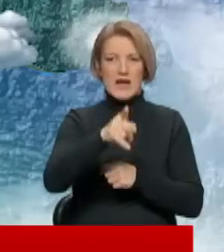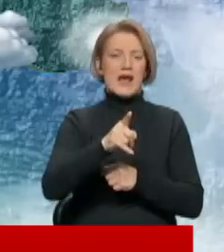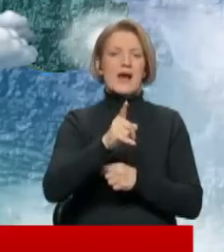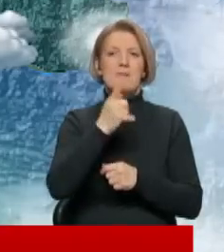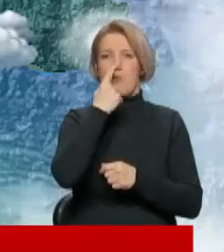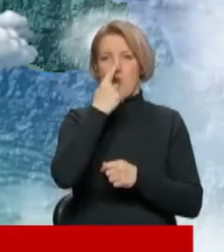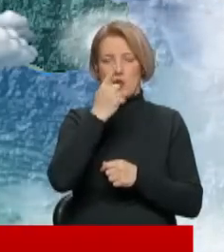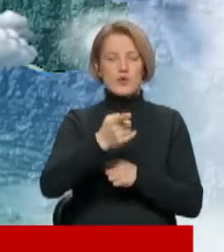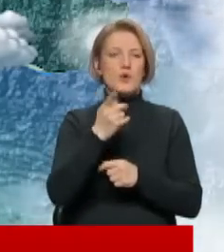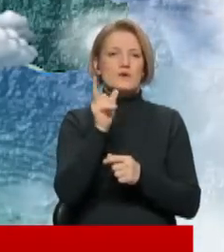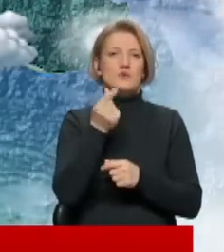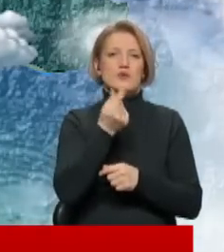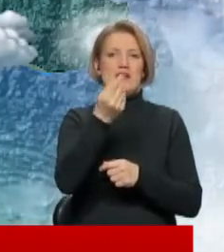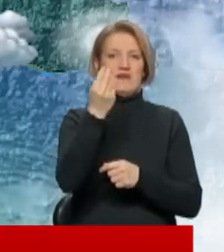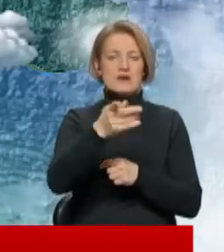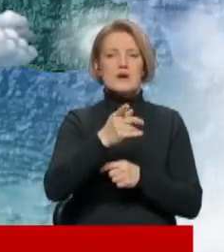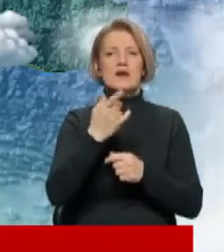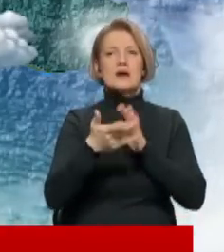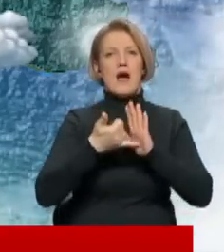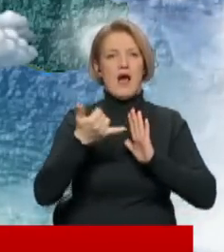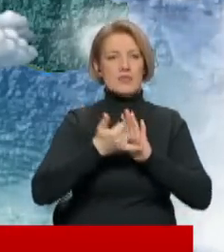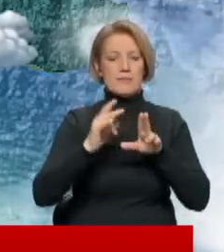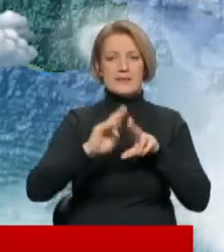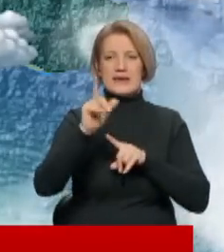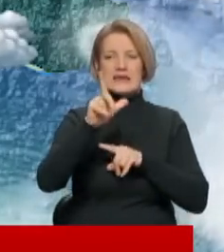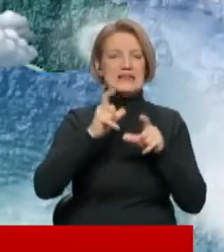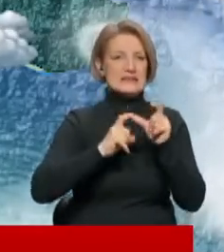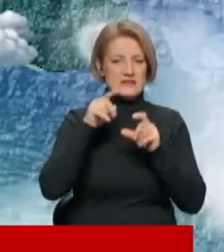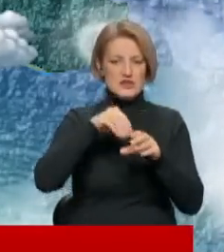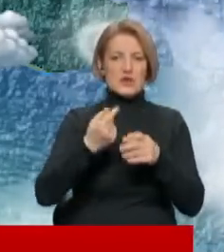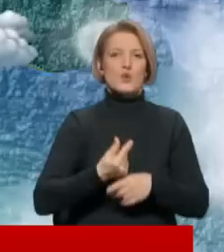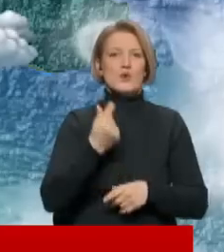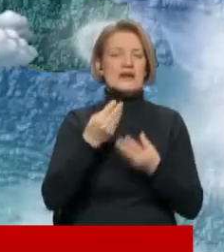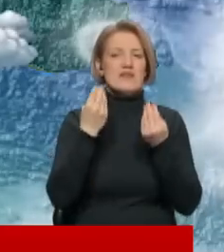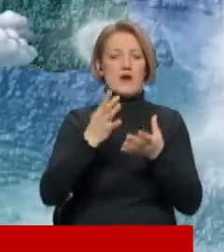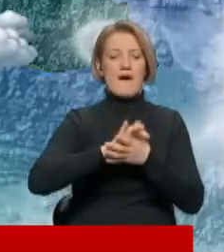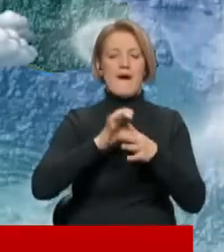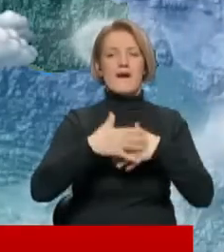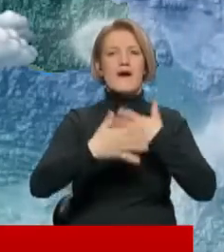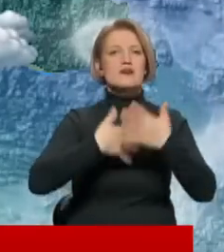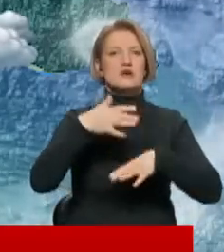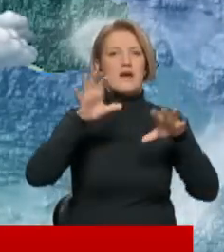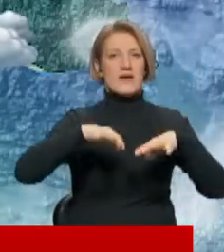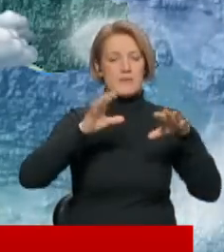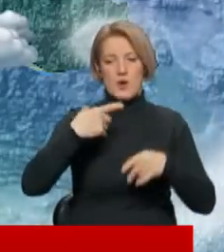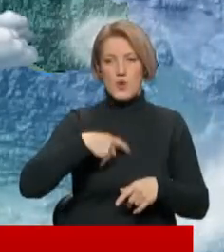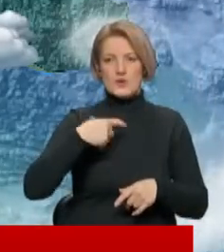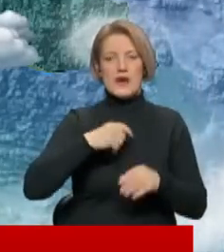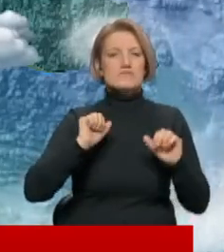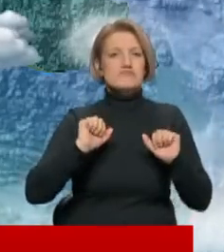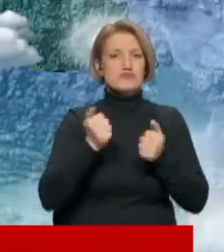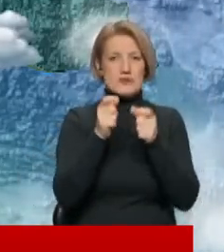verilirken Gaziantep Şanlıurfa ve Kilis için uyarı kodunun rengi turuncu oldu kar ve Karla Karışık yağmura özellikle